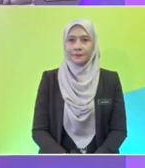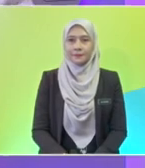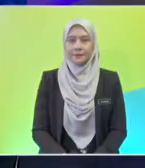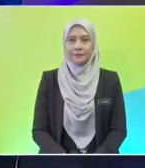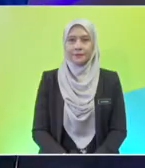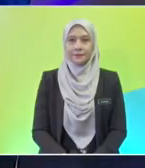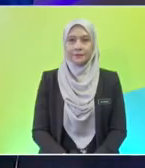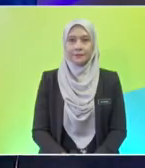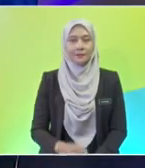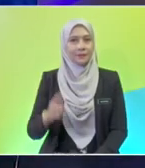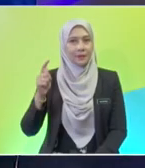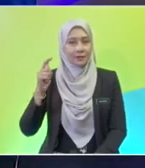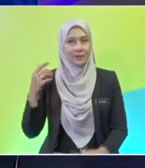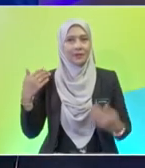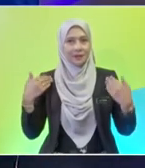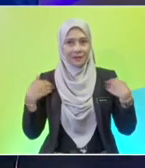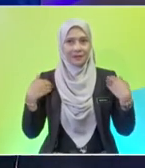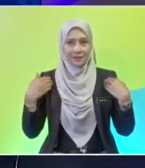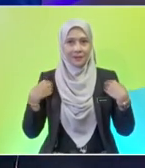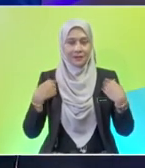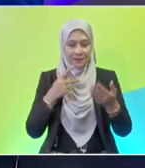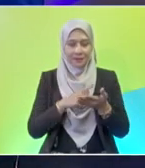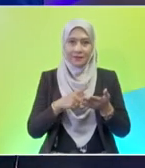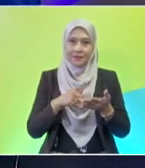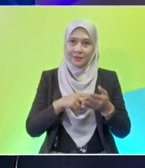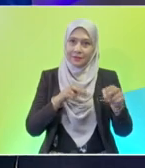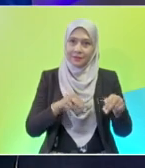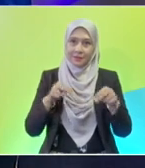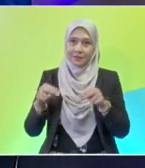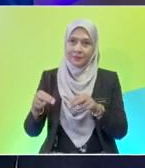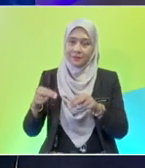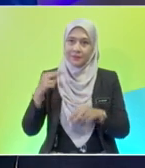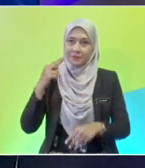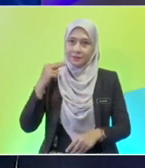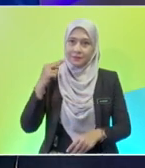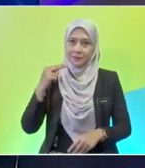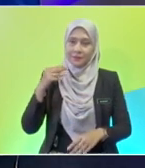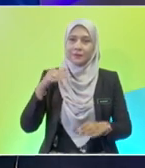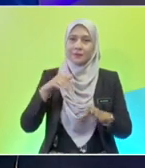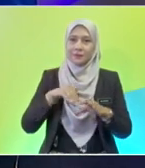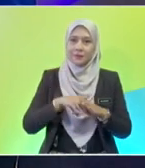perubahan suhu tadi ya itu dalam tajuk Habel tidak balas